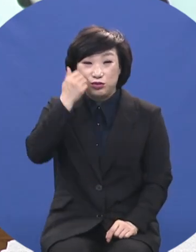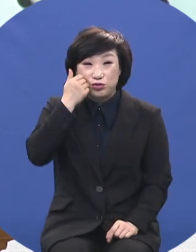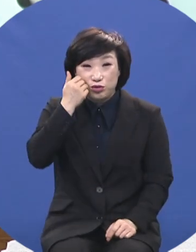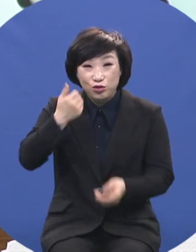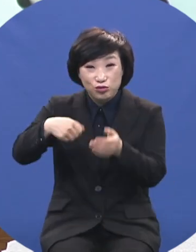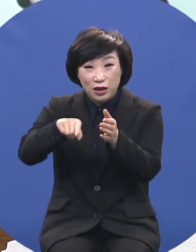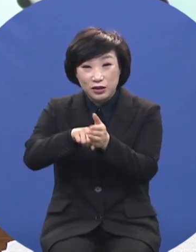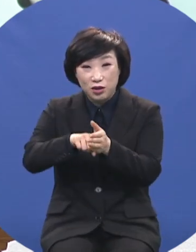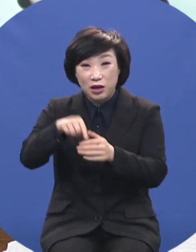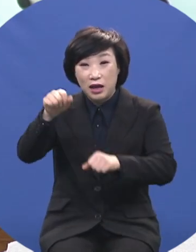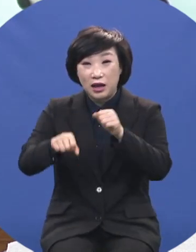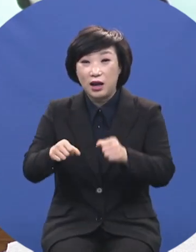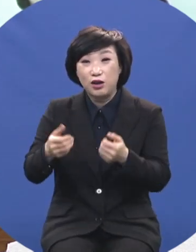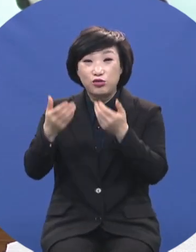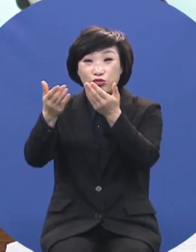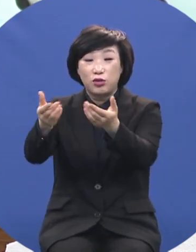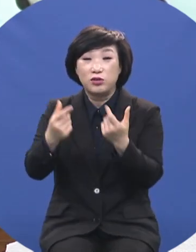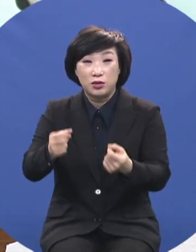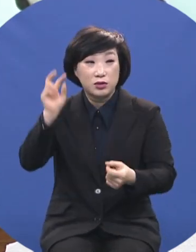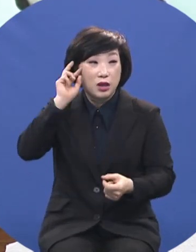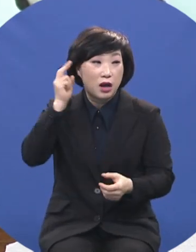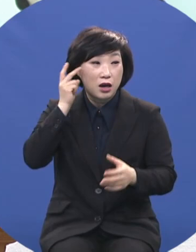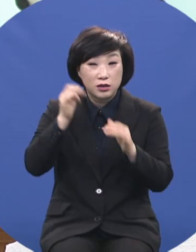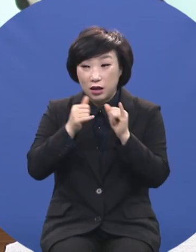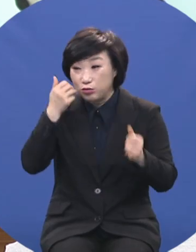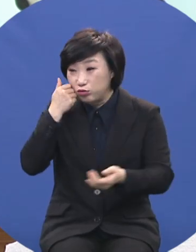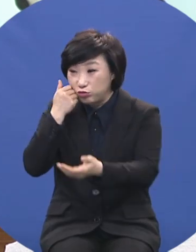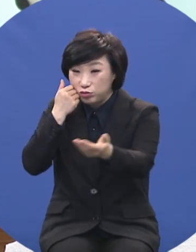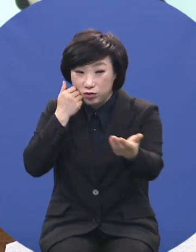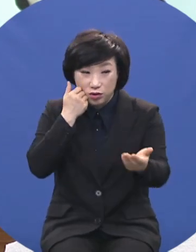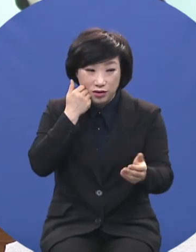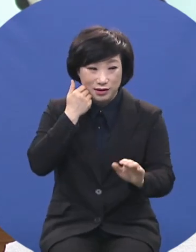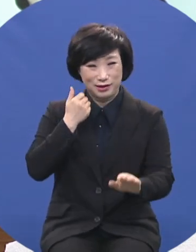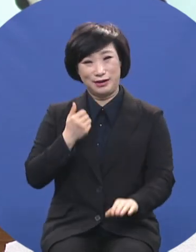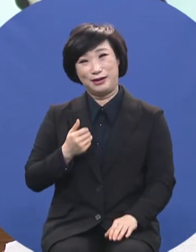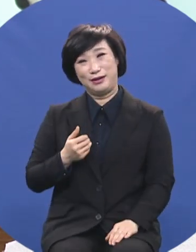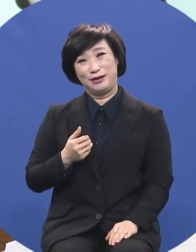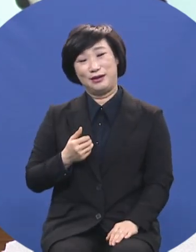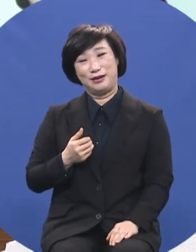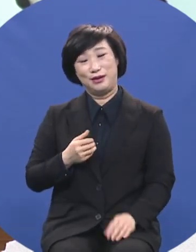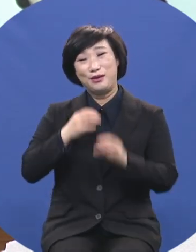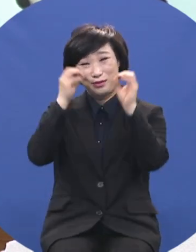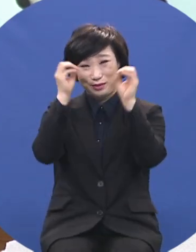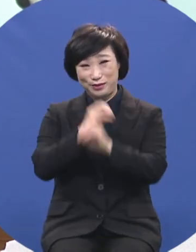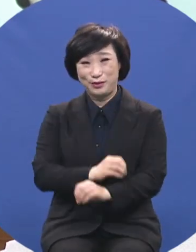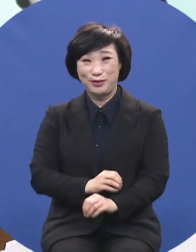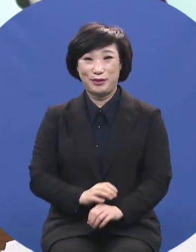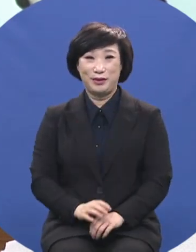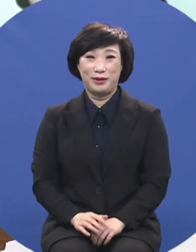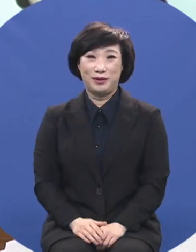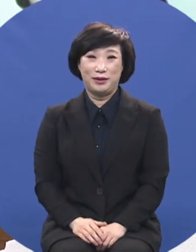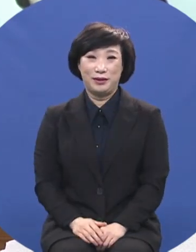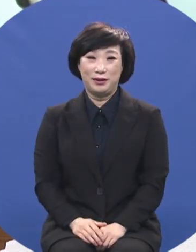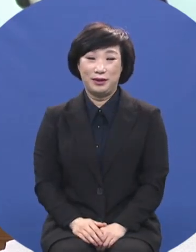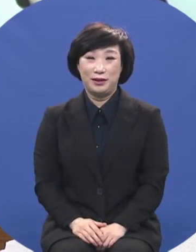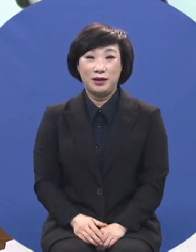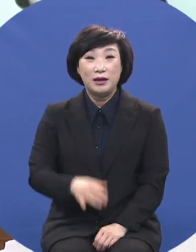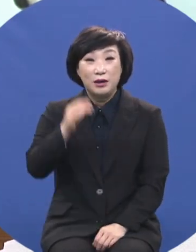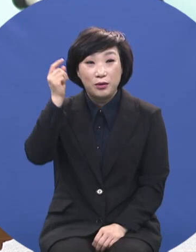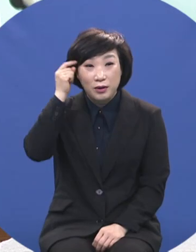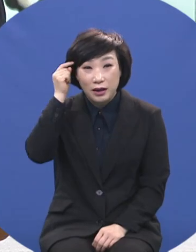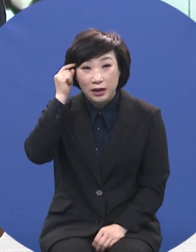누군가를 위해서 해주듯이 착각하는 사람이 있다면 당신들은 오해예요.